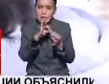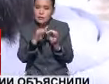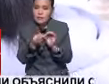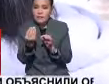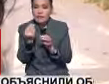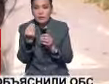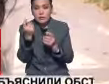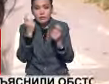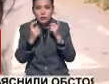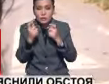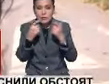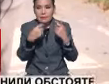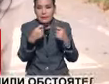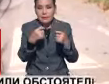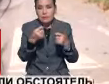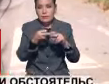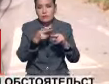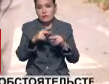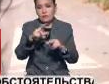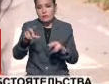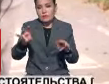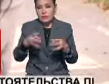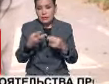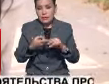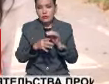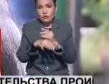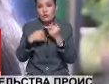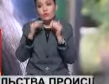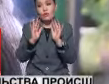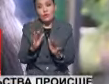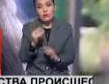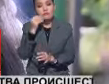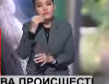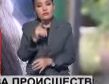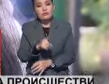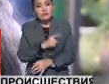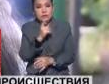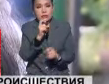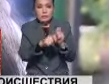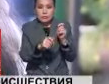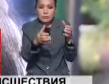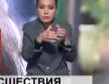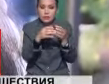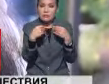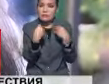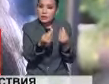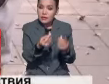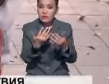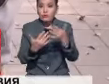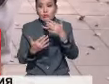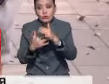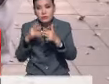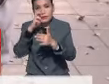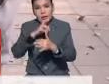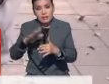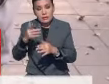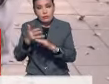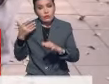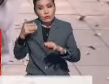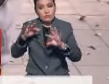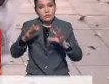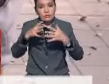не следовало продавать розничным клиентам. Обычно их предлагают только квалифицированным инвесторам. Однако таких ограничений у нас в стране до этого случая